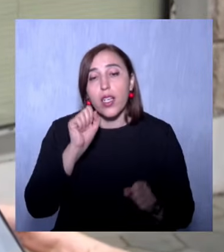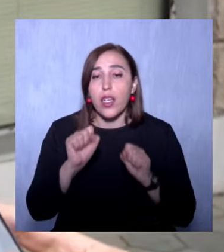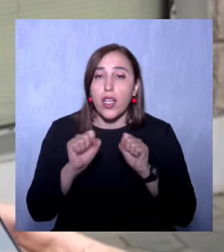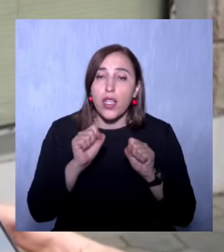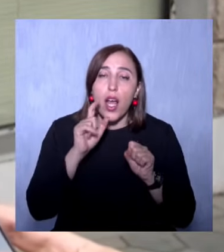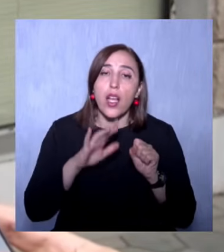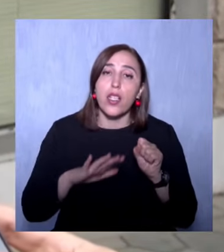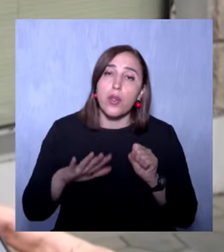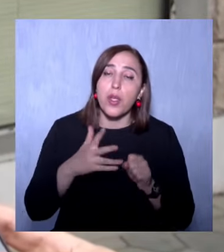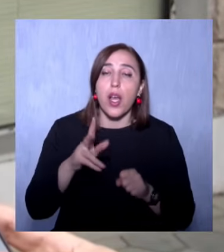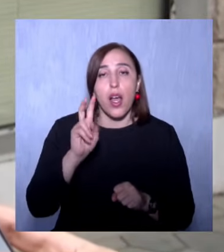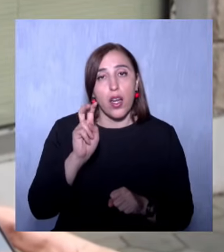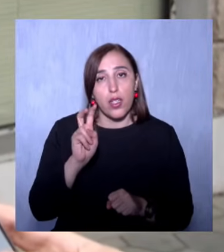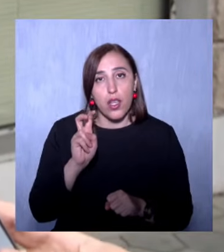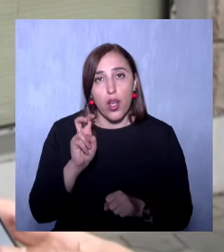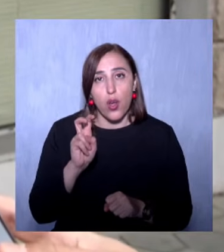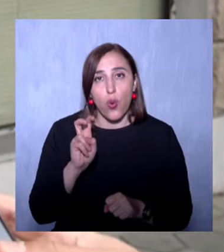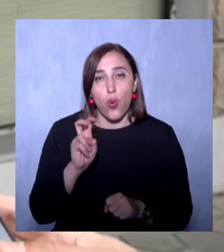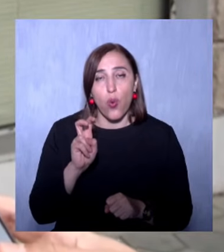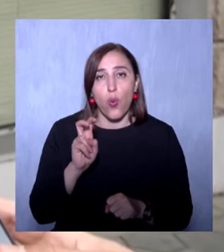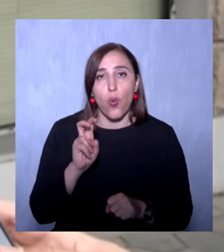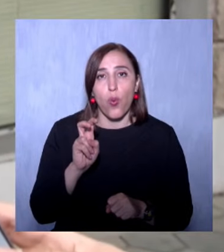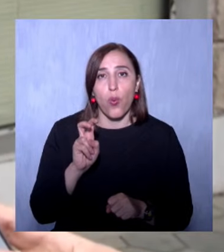Հայաստանի Հանրապետություն եւ թե Արցախում